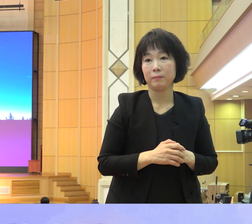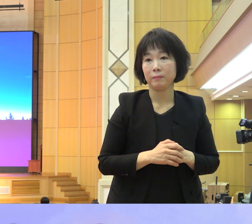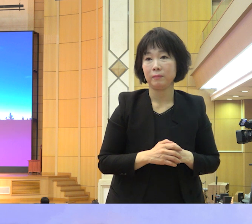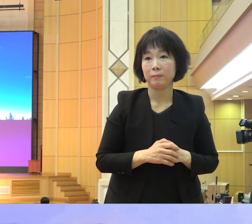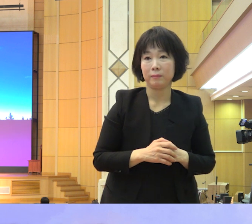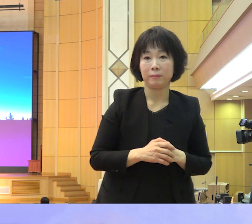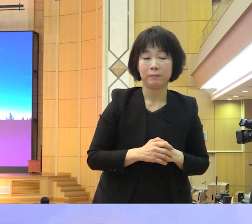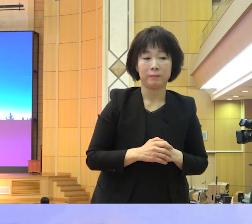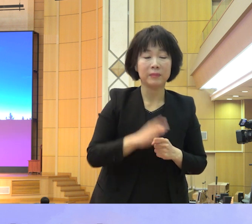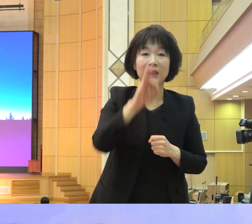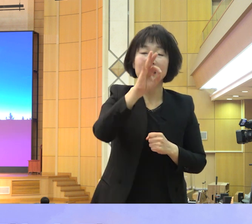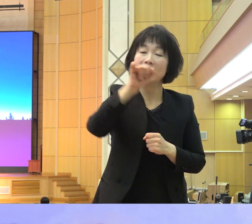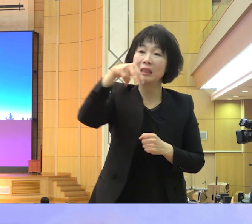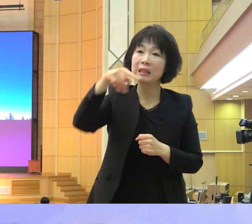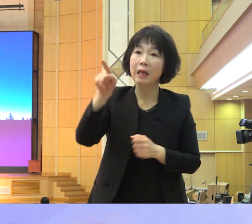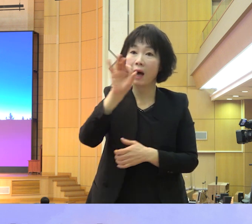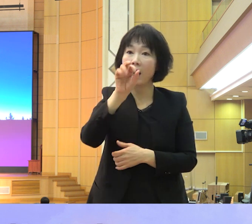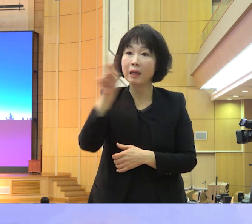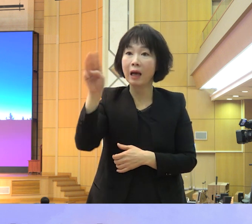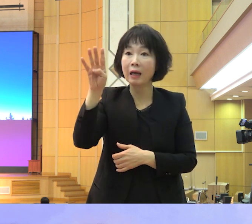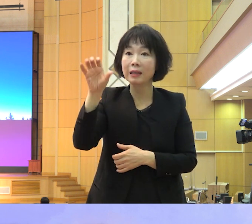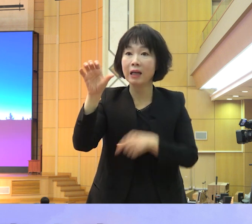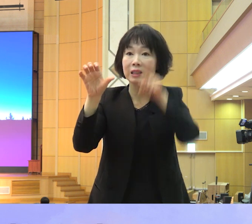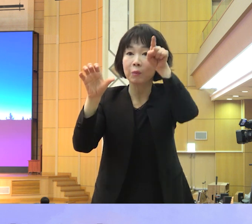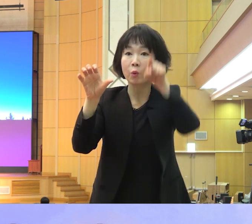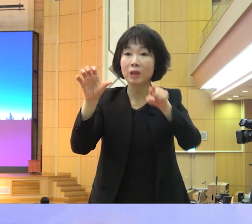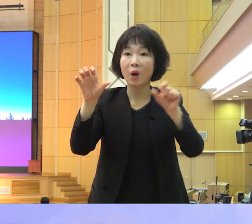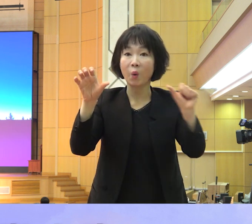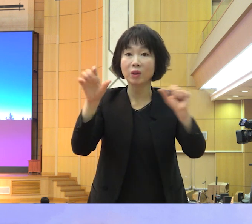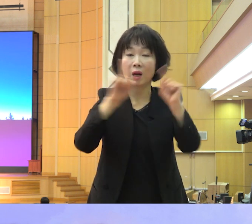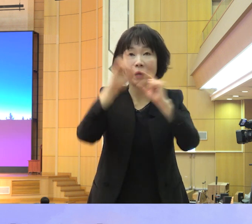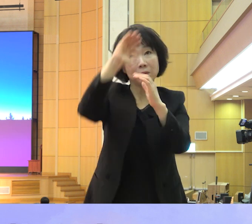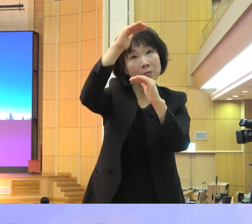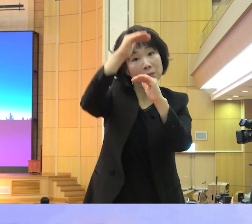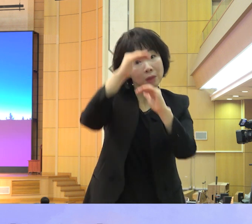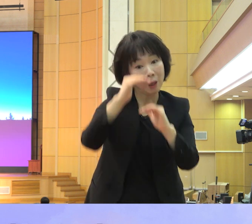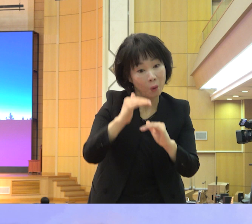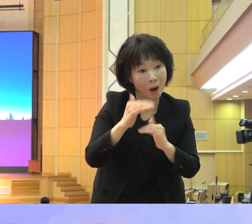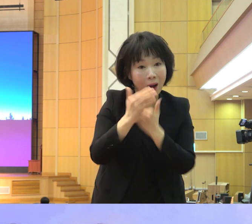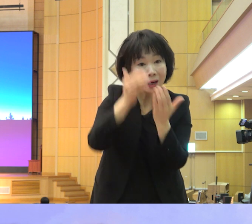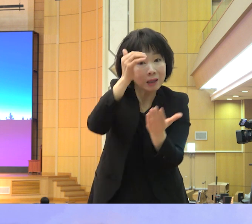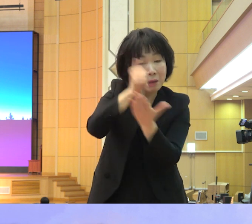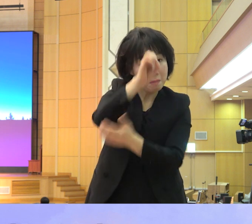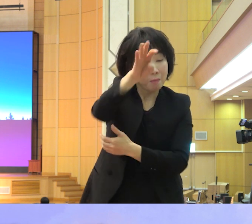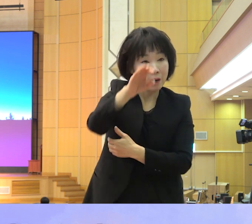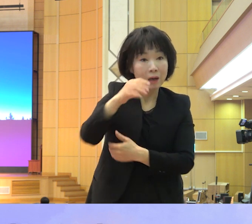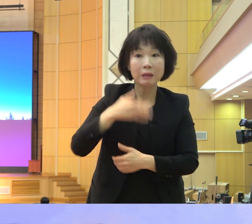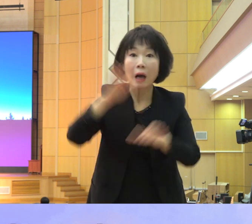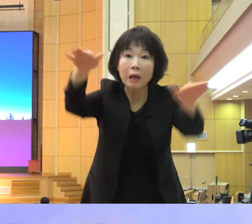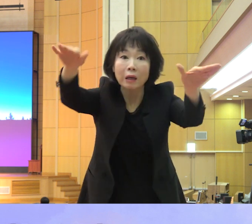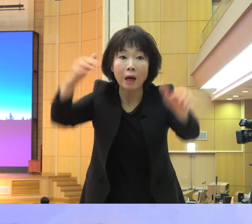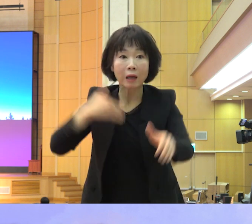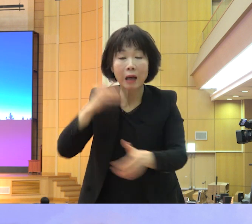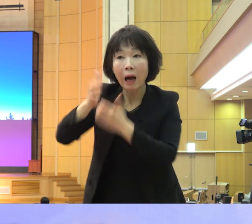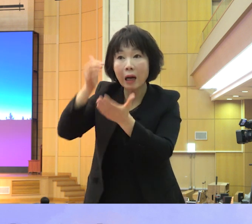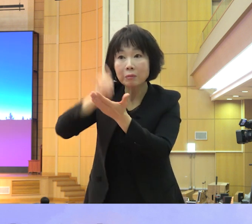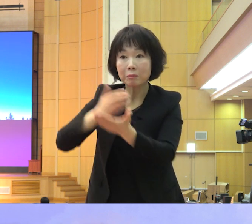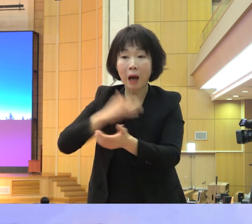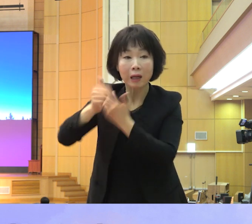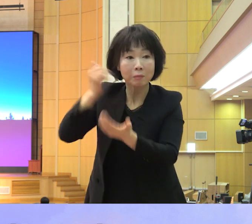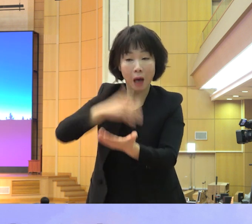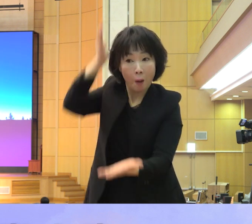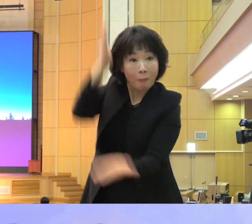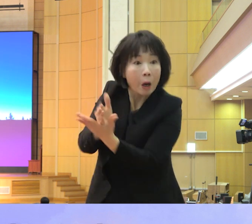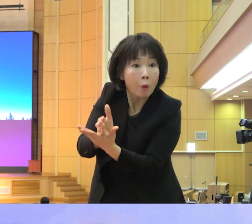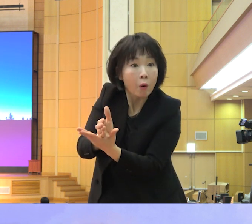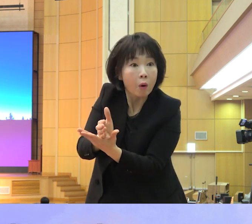이사야서 45장 5절에 보면 하나님은 이렇게 말씀을, 나 외에 다른 신이 없느니라.